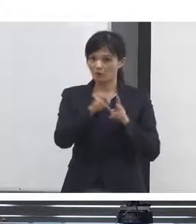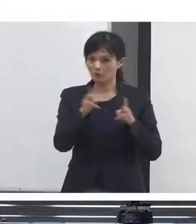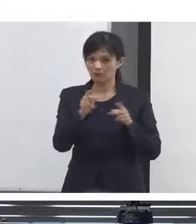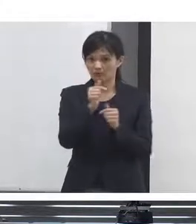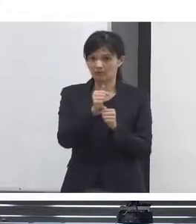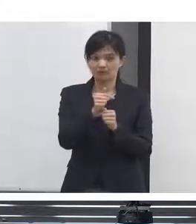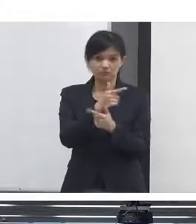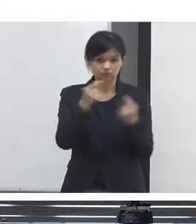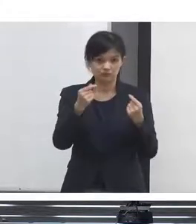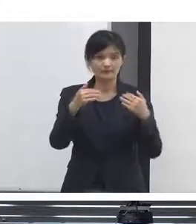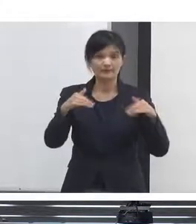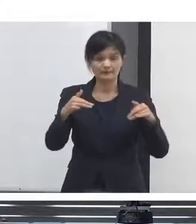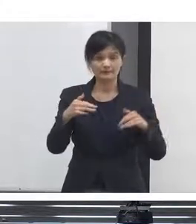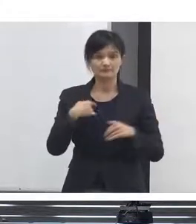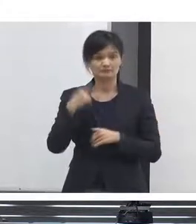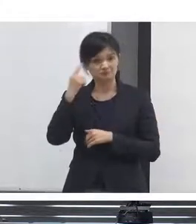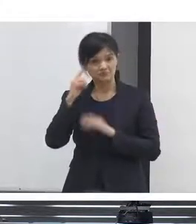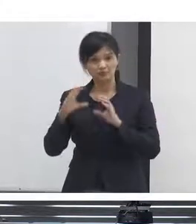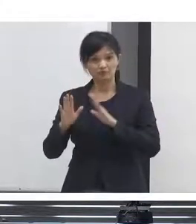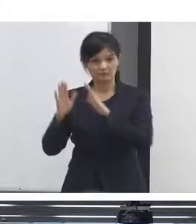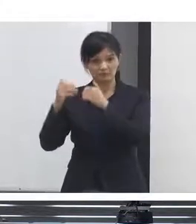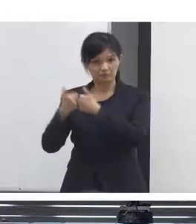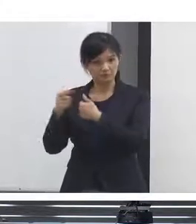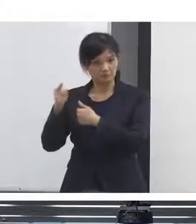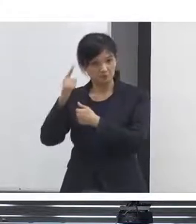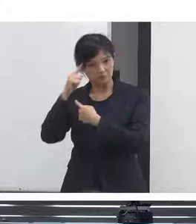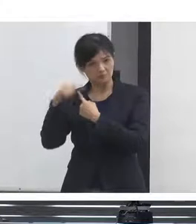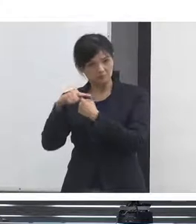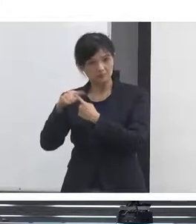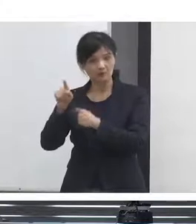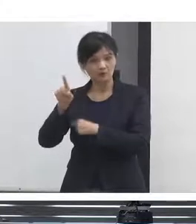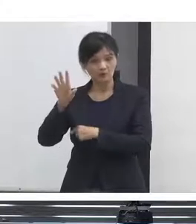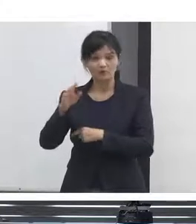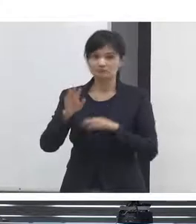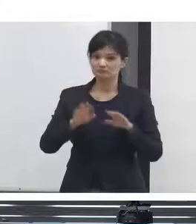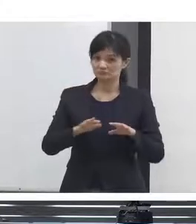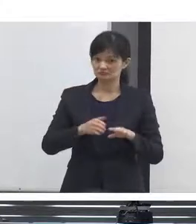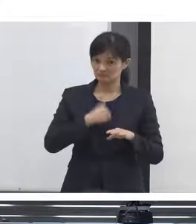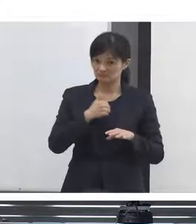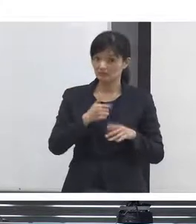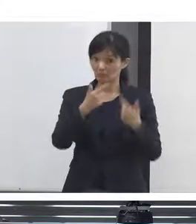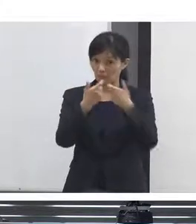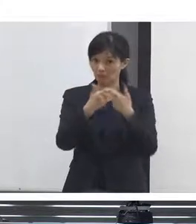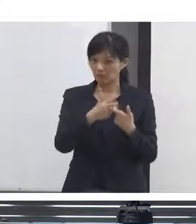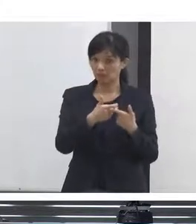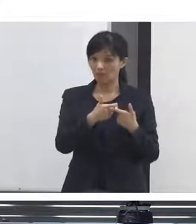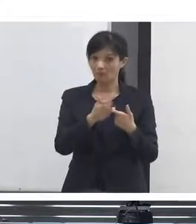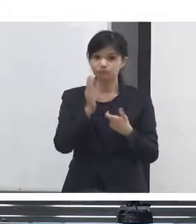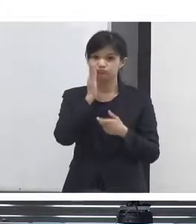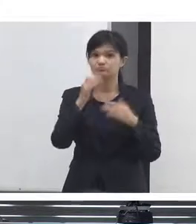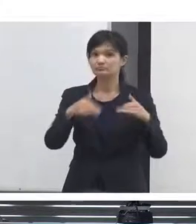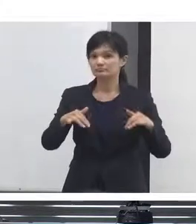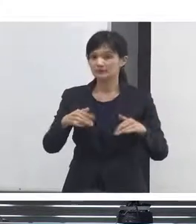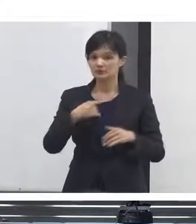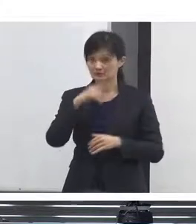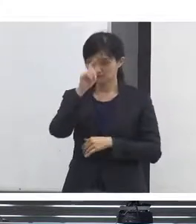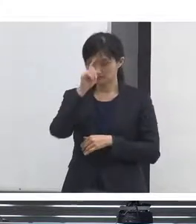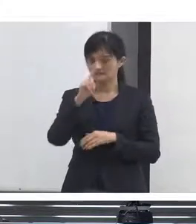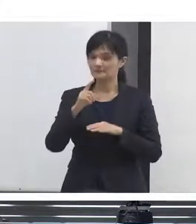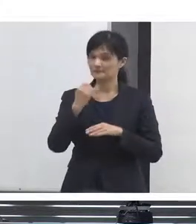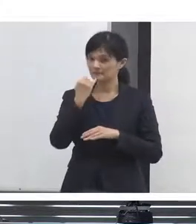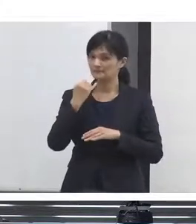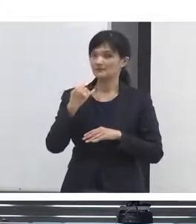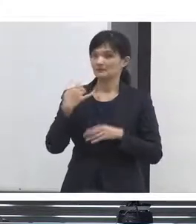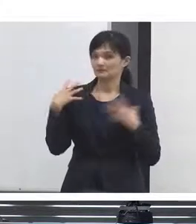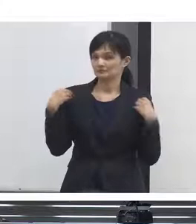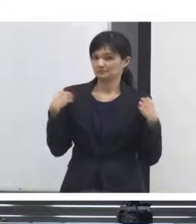这个 schema.gov.tw， 但是这个内容事实上的应用还很少啊。那希望这方面也能够维持啊，继续扩